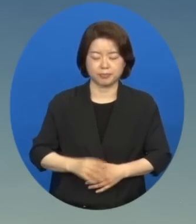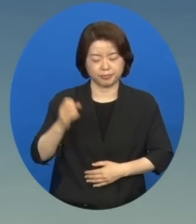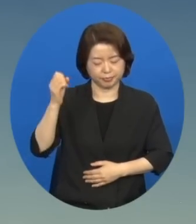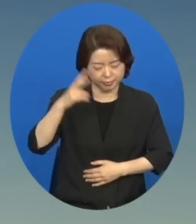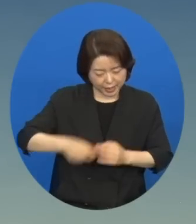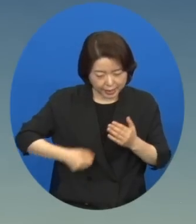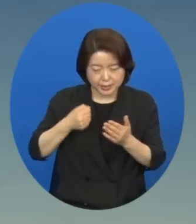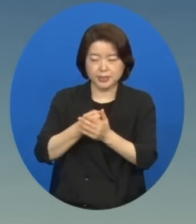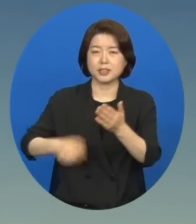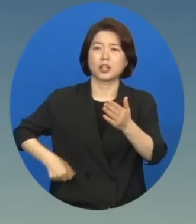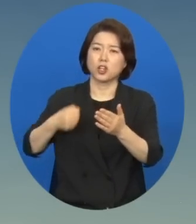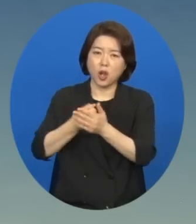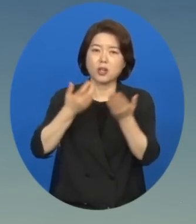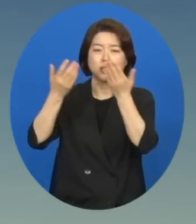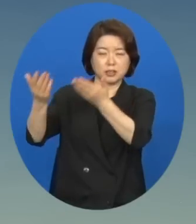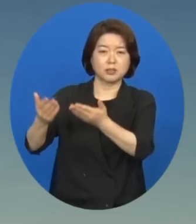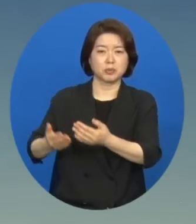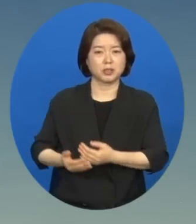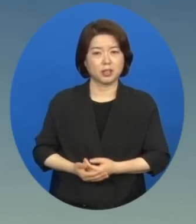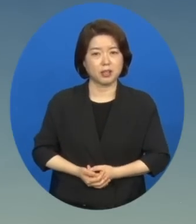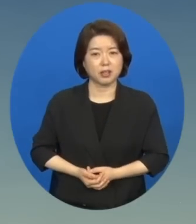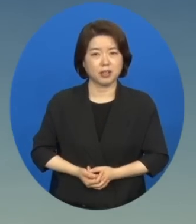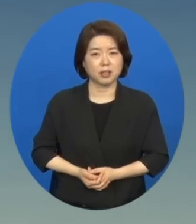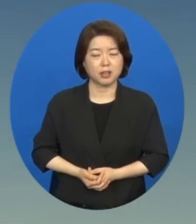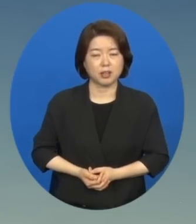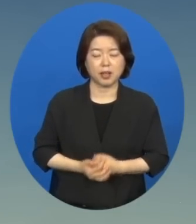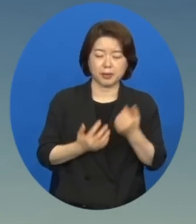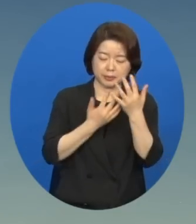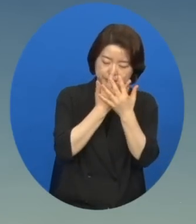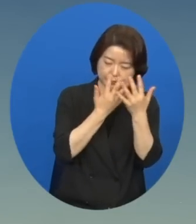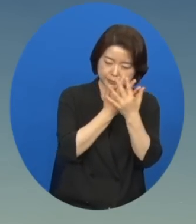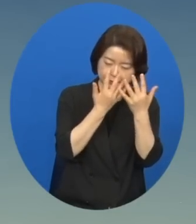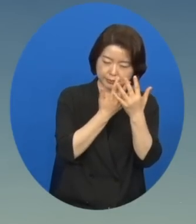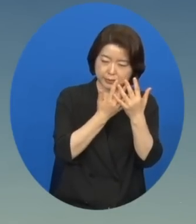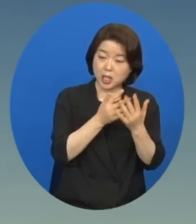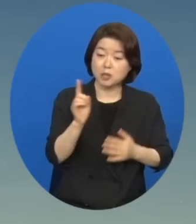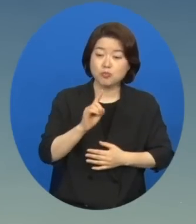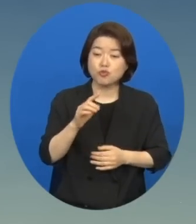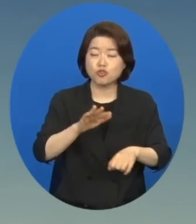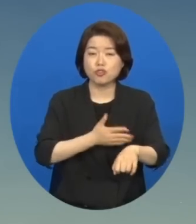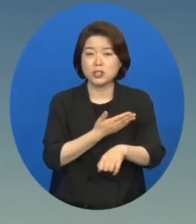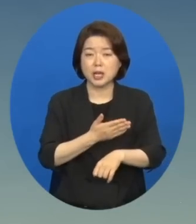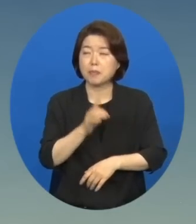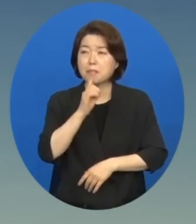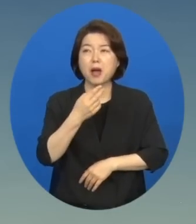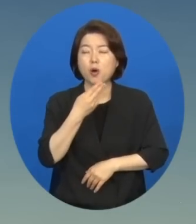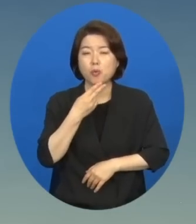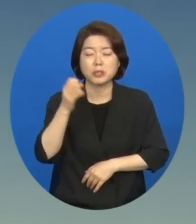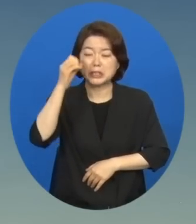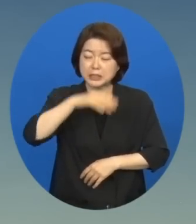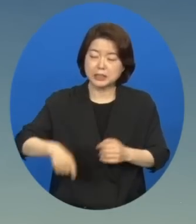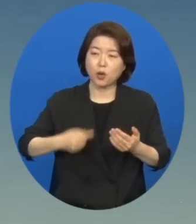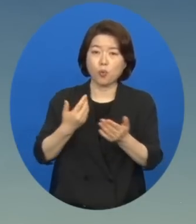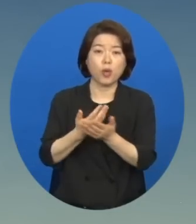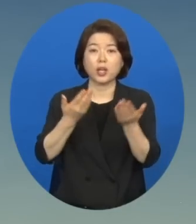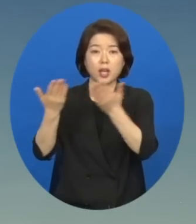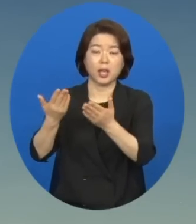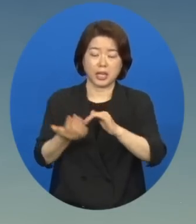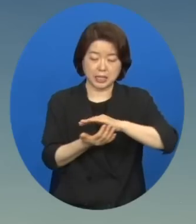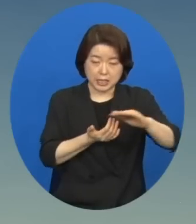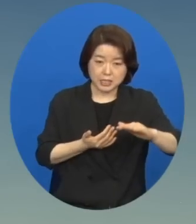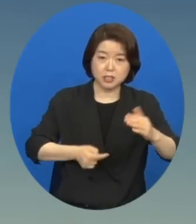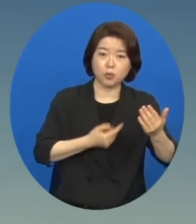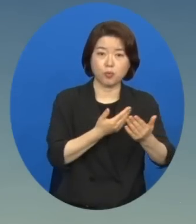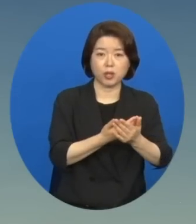결단합니다. 결단합니다. 두루뭉실 무슨 잘못했는지 말도 안 하고 회개했던 이전